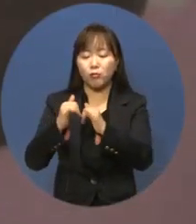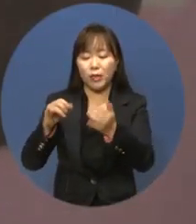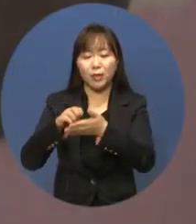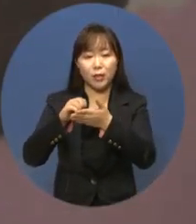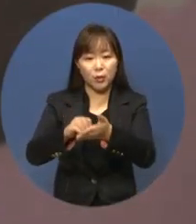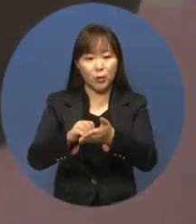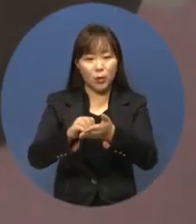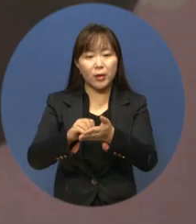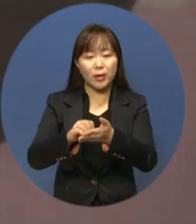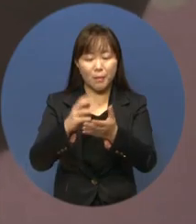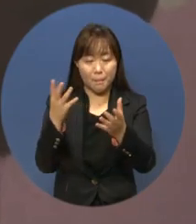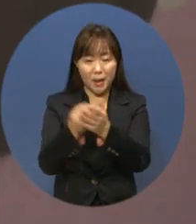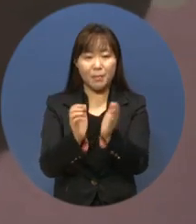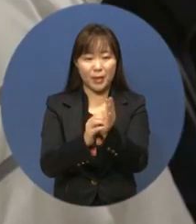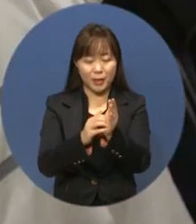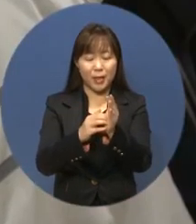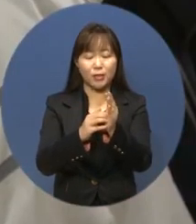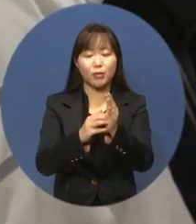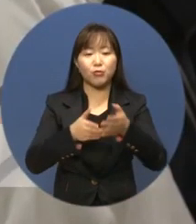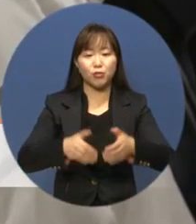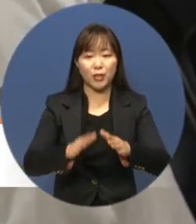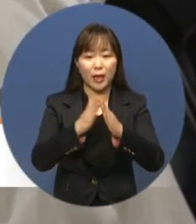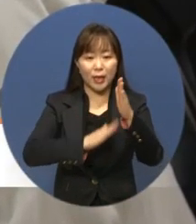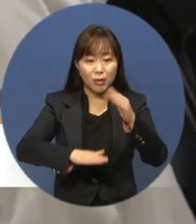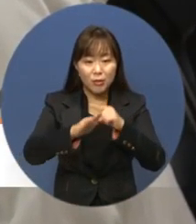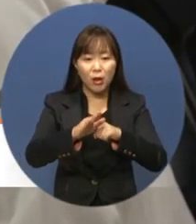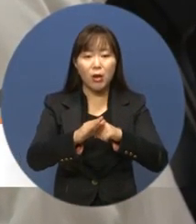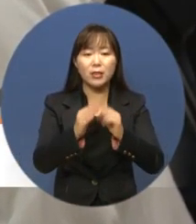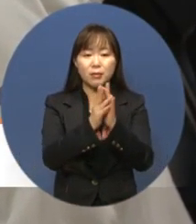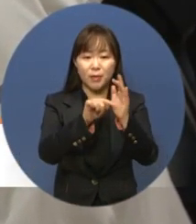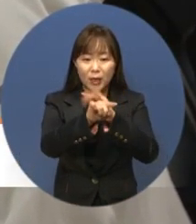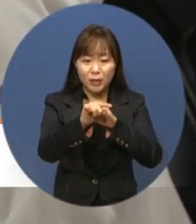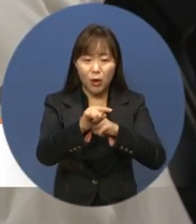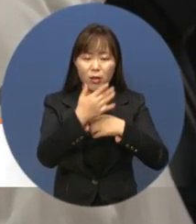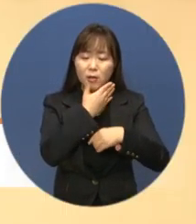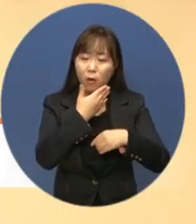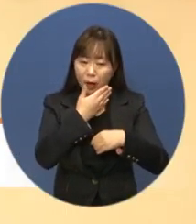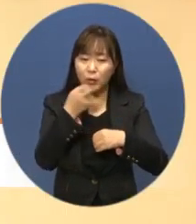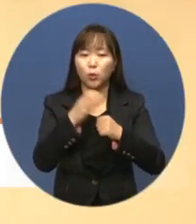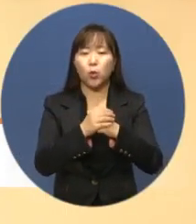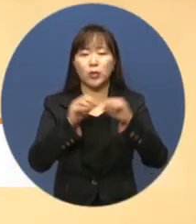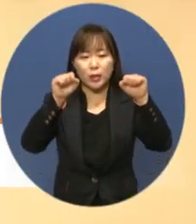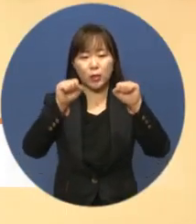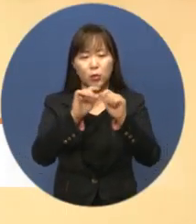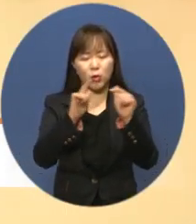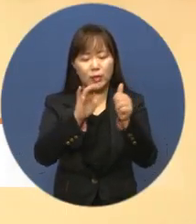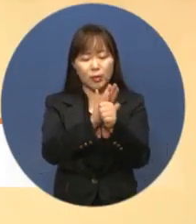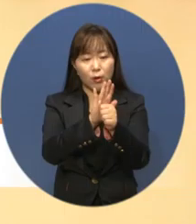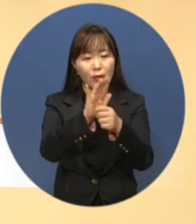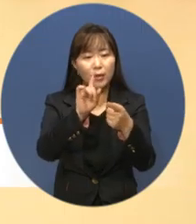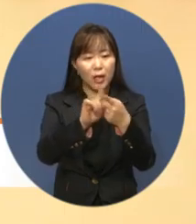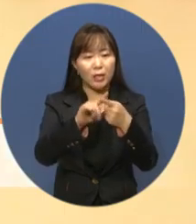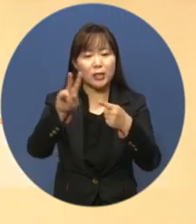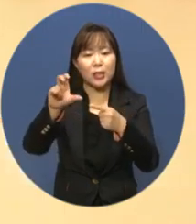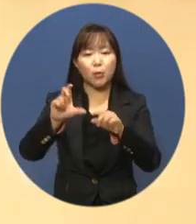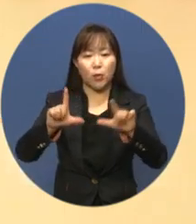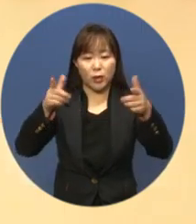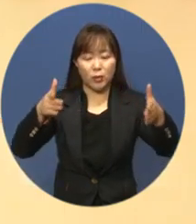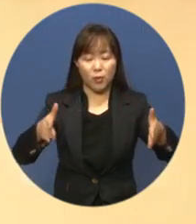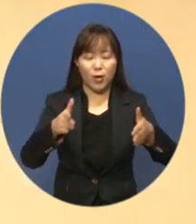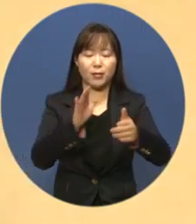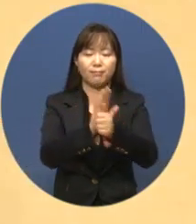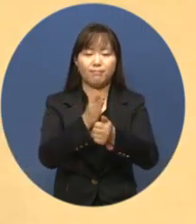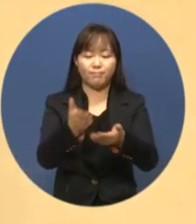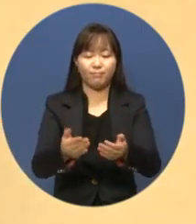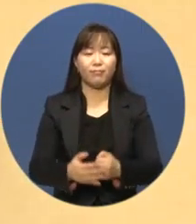출산 과정 으로 건강 관리사 가 방문해 3 모양 관리와 채도 지원 등의 서비스를 최대 25일까지 제공합니다